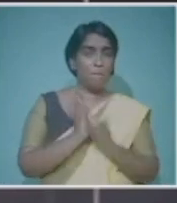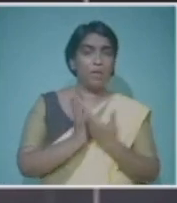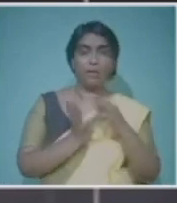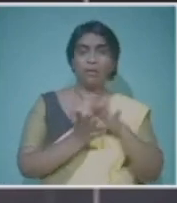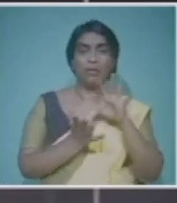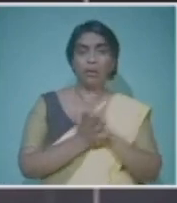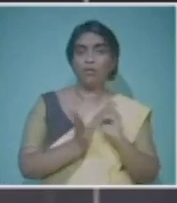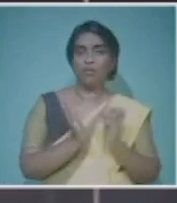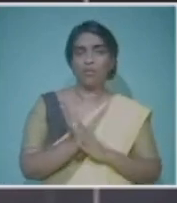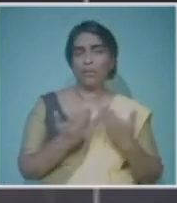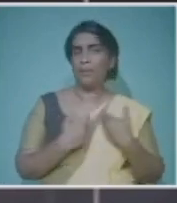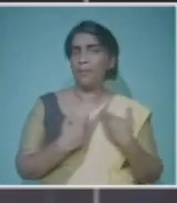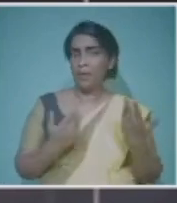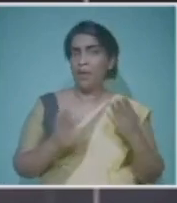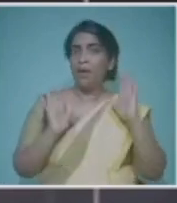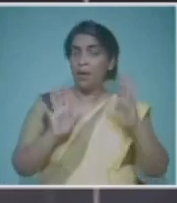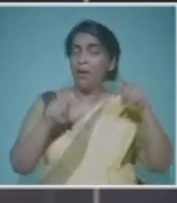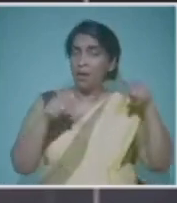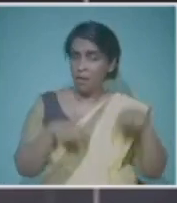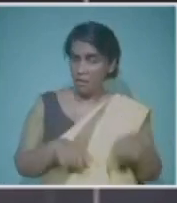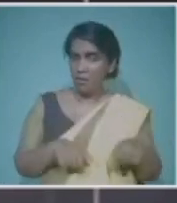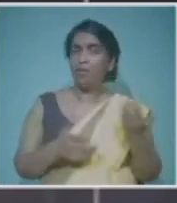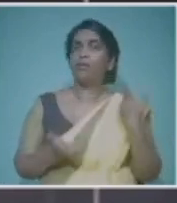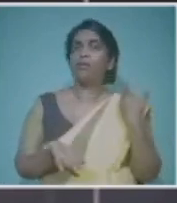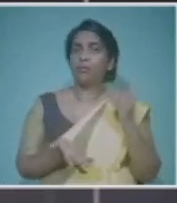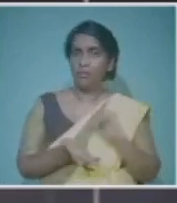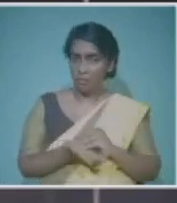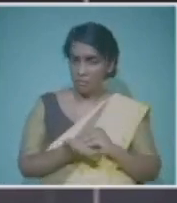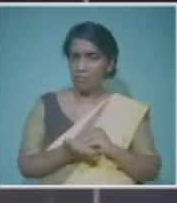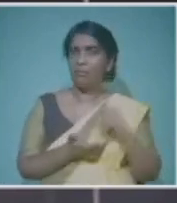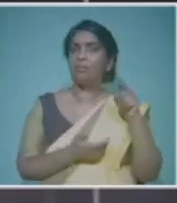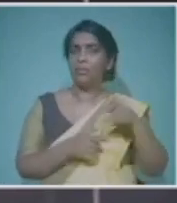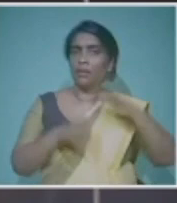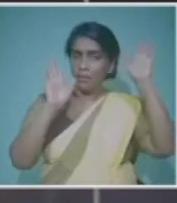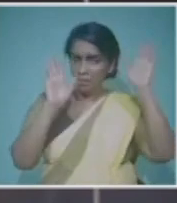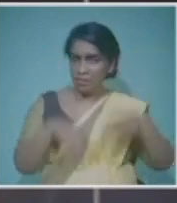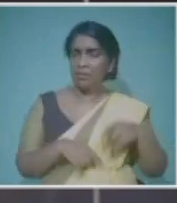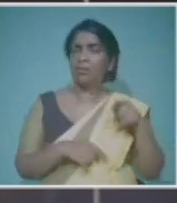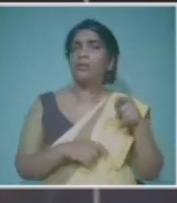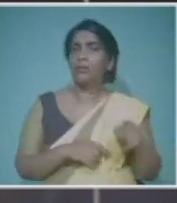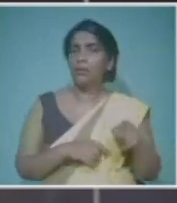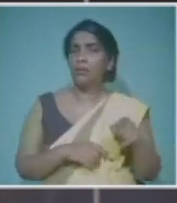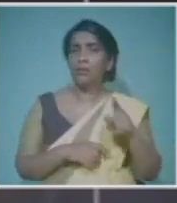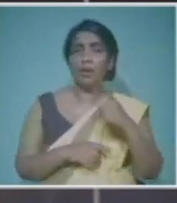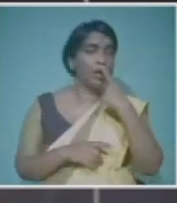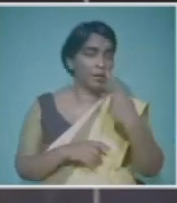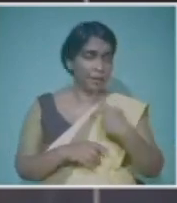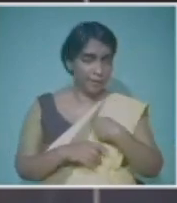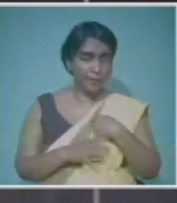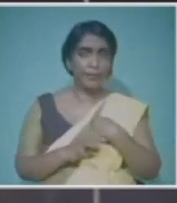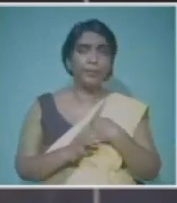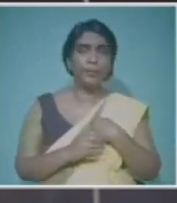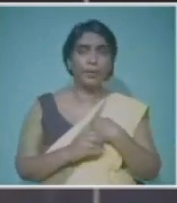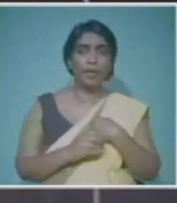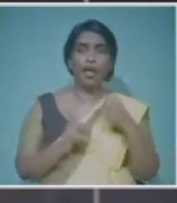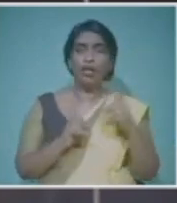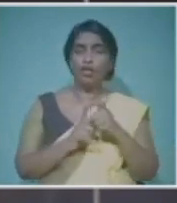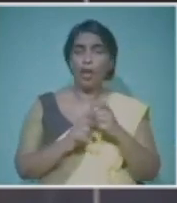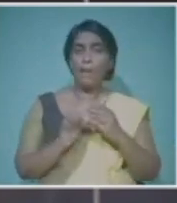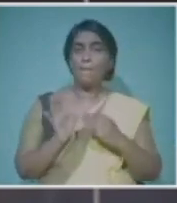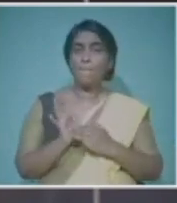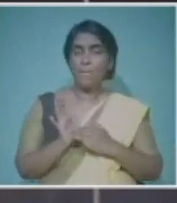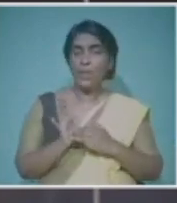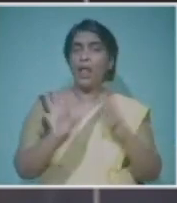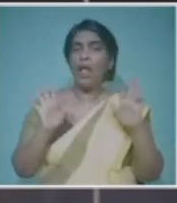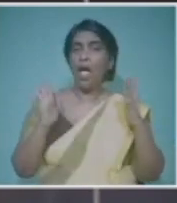ගන්න කමිටුවට. හැබැයි අද අපි නැවතත් ඔවුන්ව කැඳවලා ඔවුන් අපිට කිව්වා ඩොලර් මිලියන